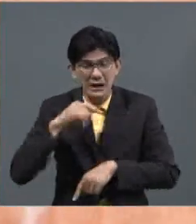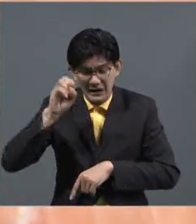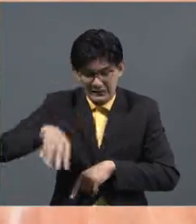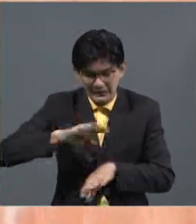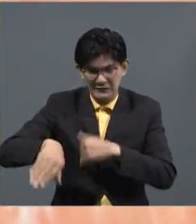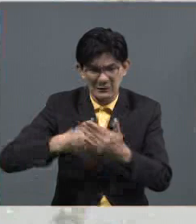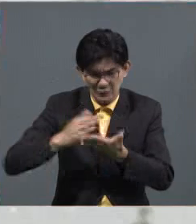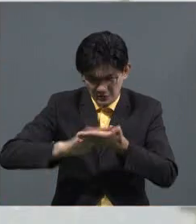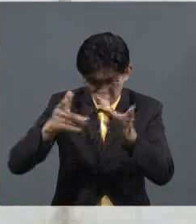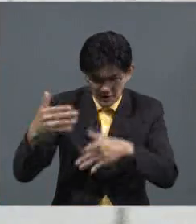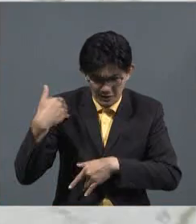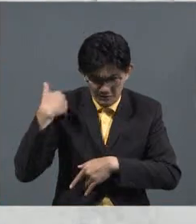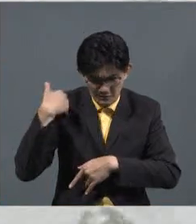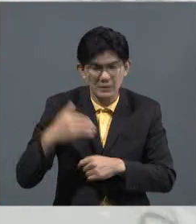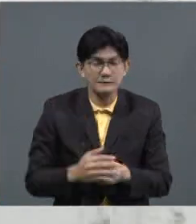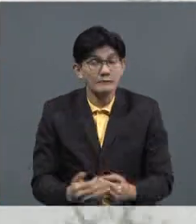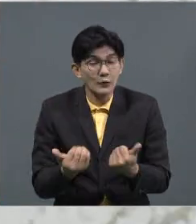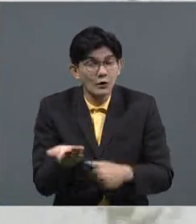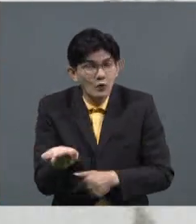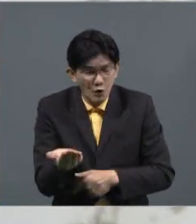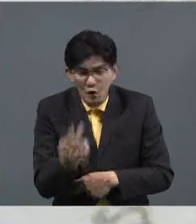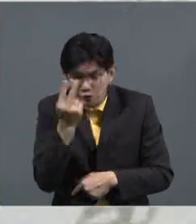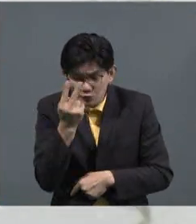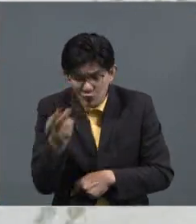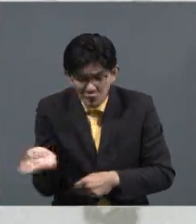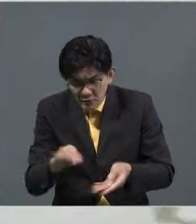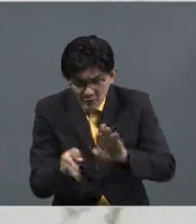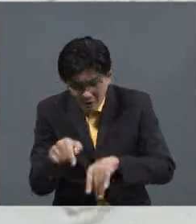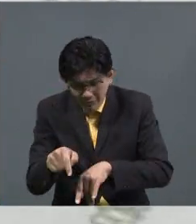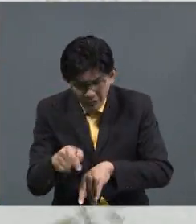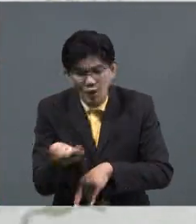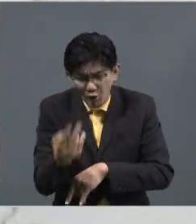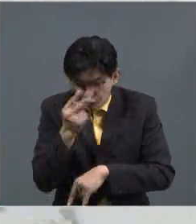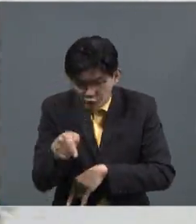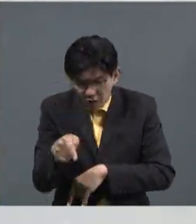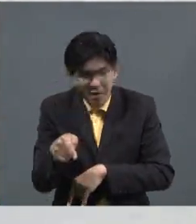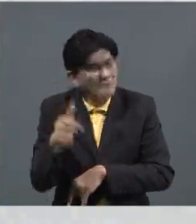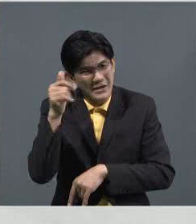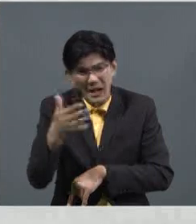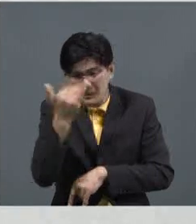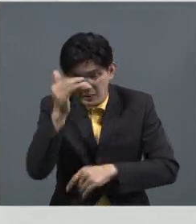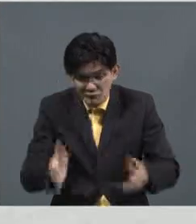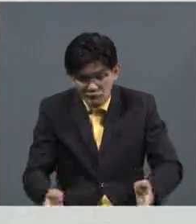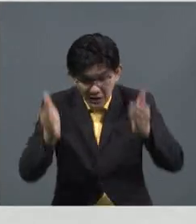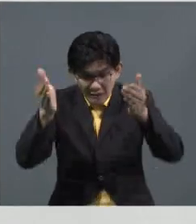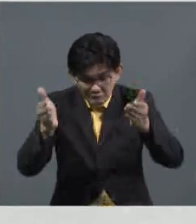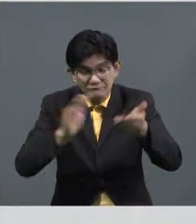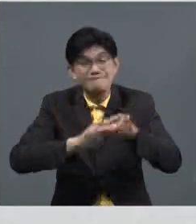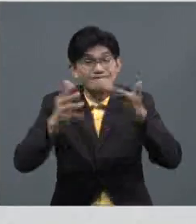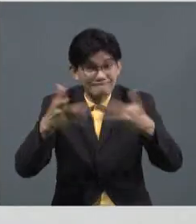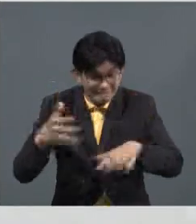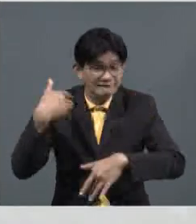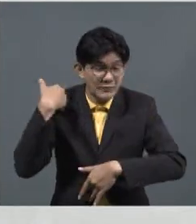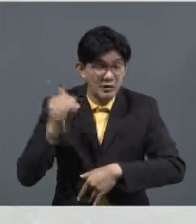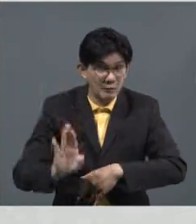แล้วก็มีการฝังกลบแต่ทีนี้จะไปขอดูตรงที่ฝังกลบเนี่ยมันขอดูไม่ได้เพราะว่าเขาสร้างอาคารก่อทับไปแล้วด้วยนะแล้ว